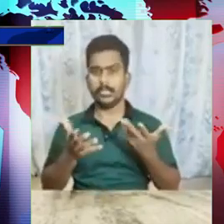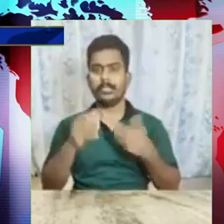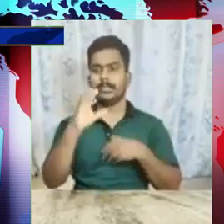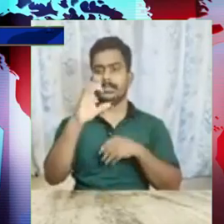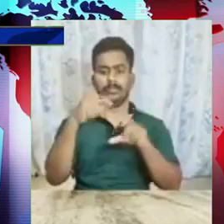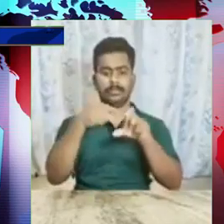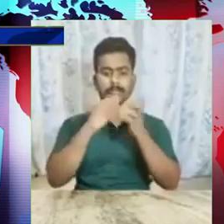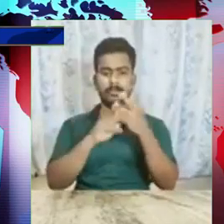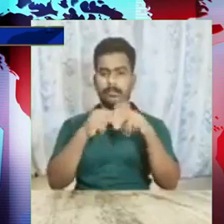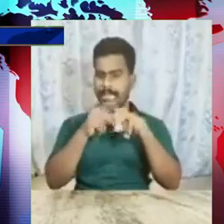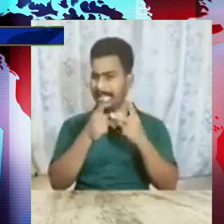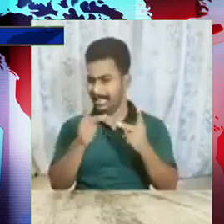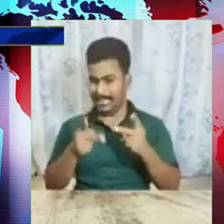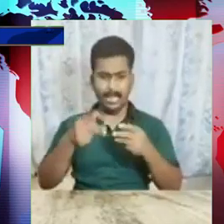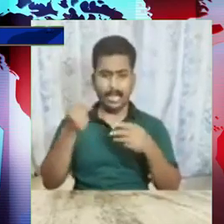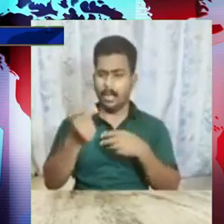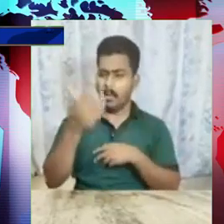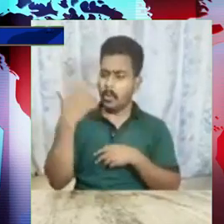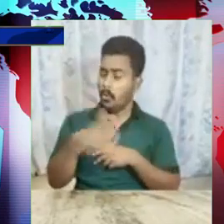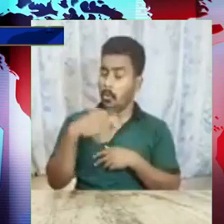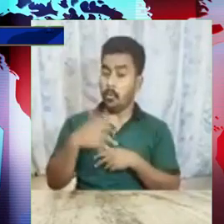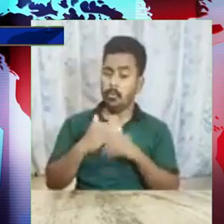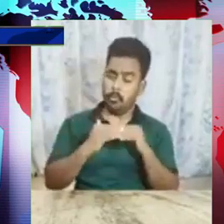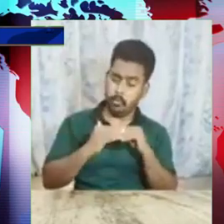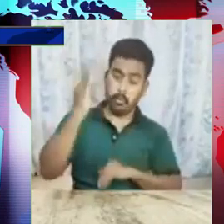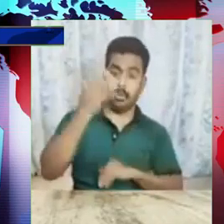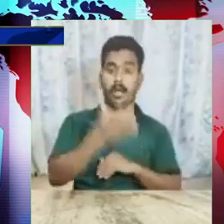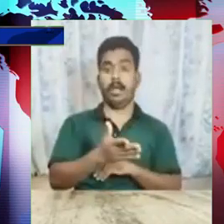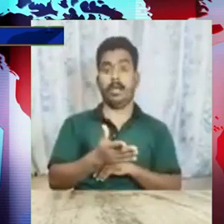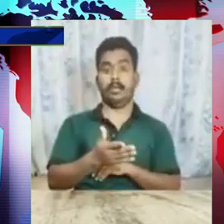സഞ്ചരിക്കാനാണ് പോലീസ് പാസ് സംവിധാനം.